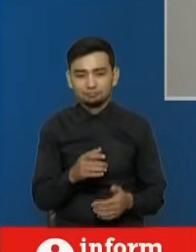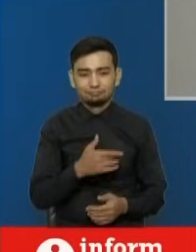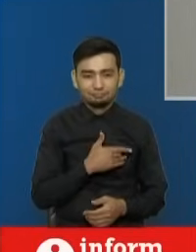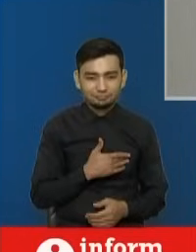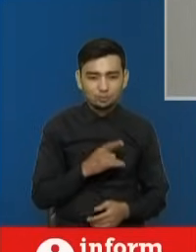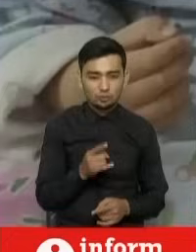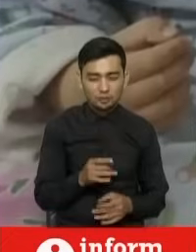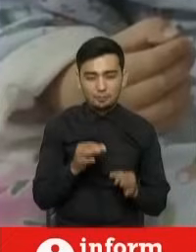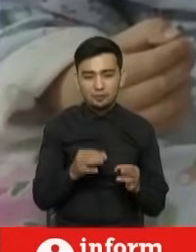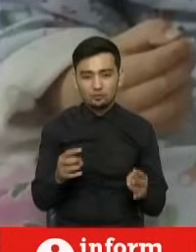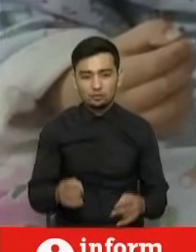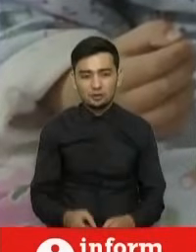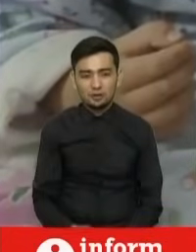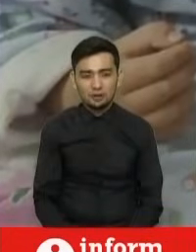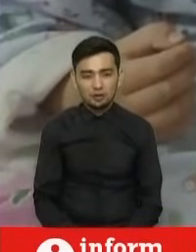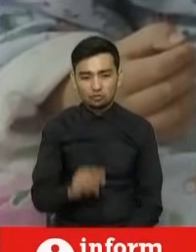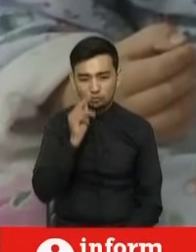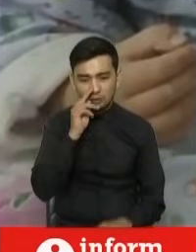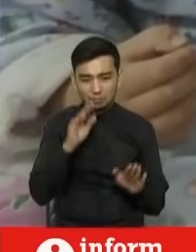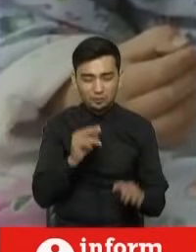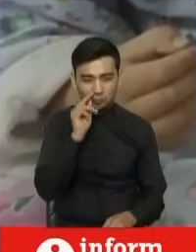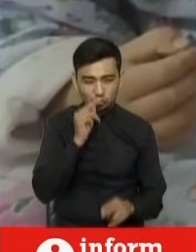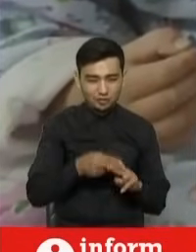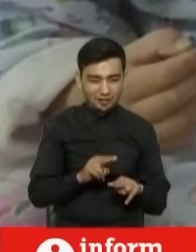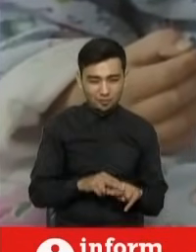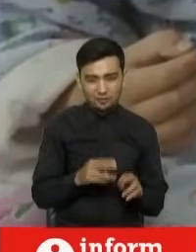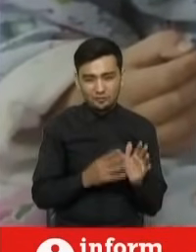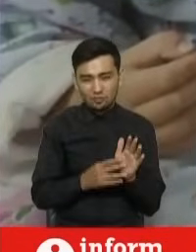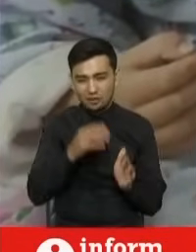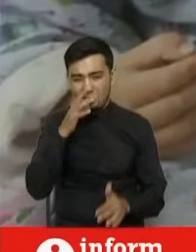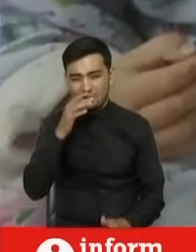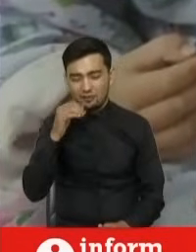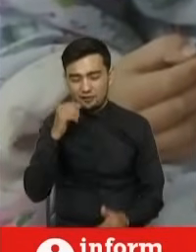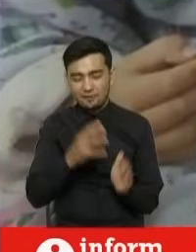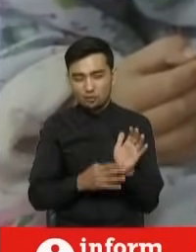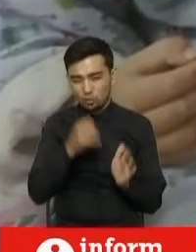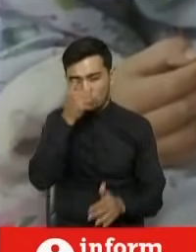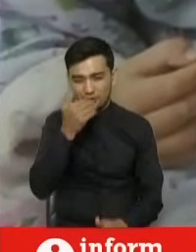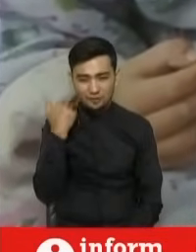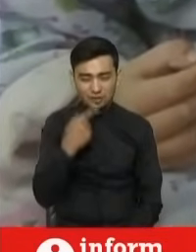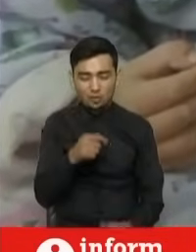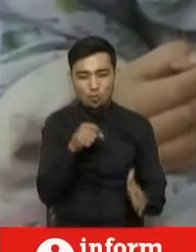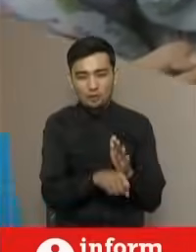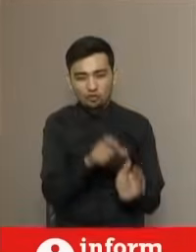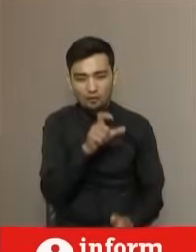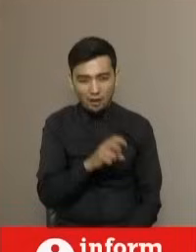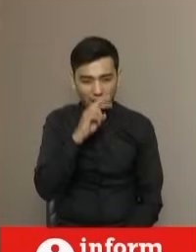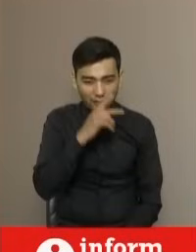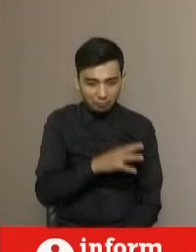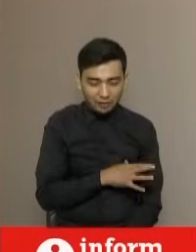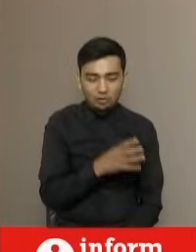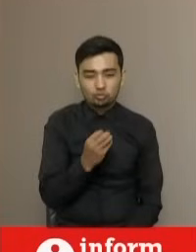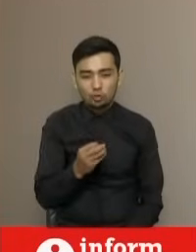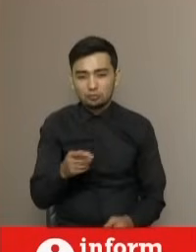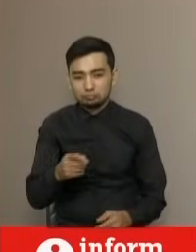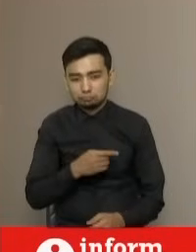приемных детей. В Шымкенте мужчина, который в 90-е годы убил человека по неосторожности, но ушел от наказания в связи с тем,